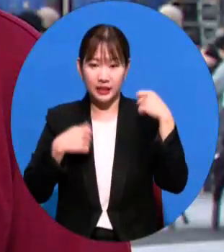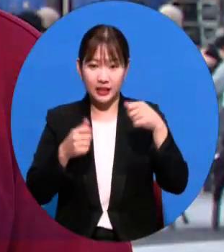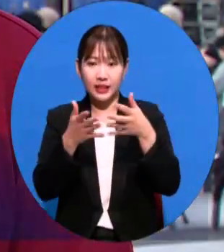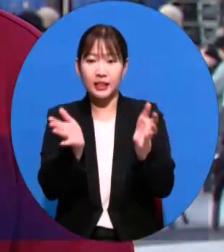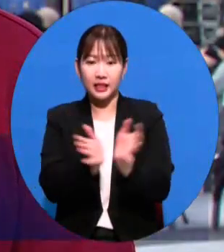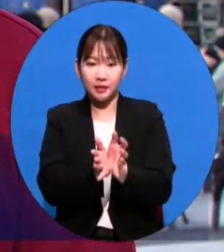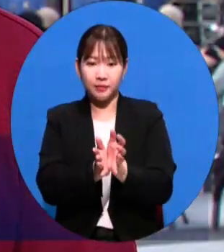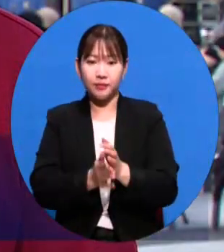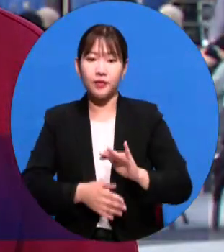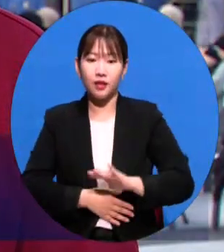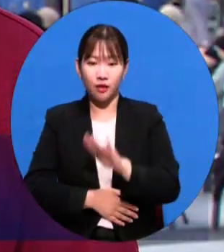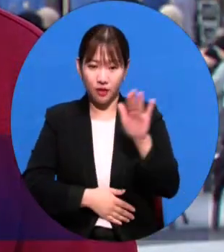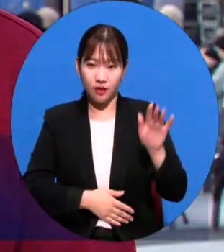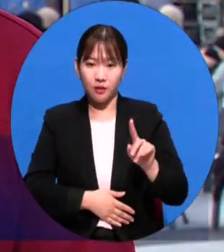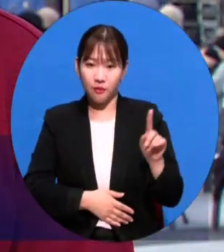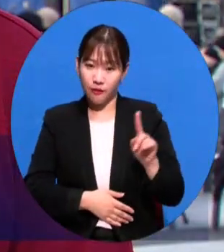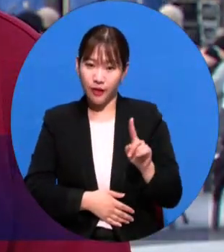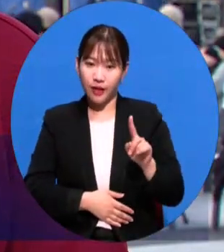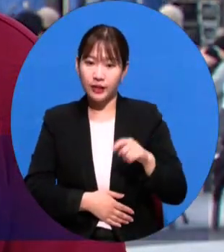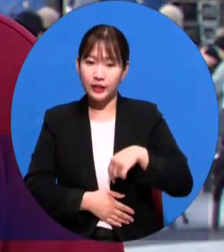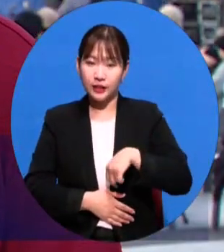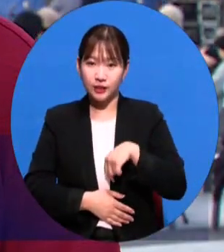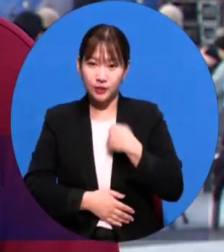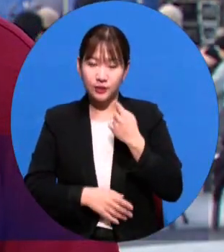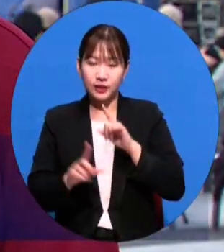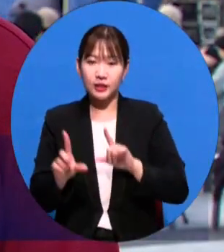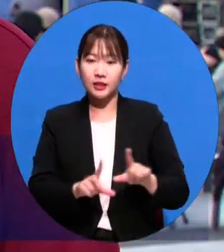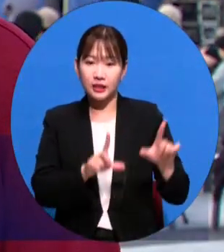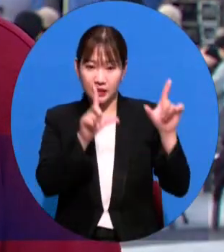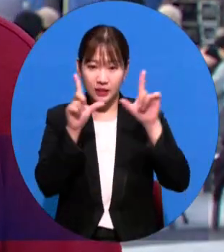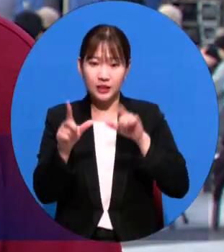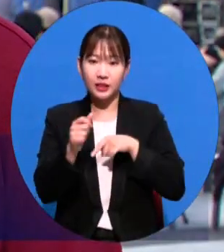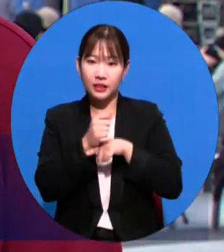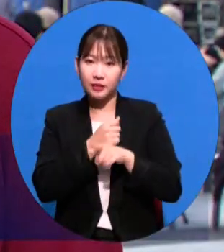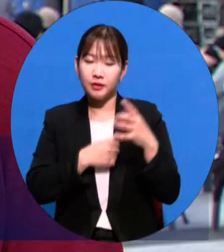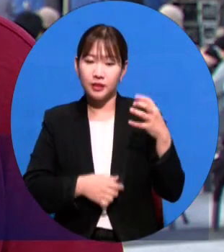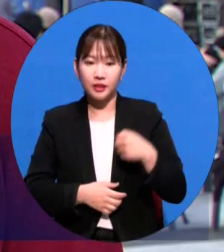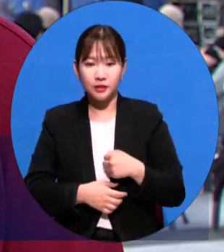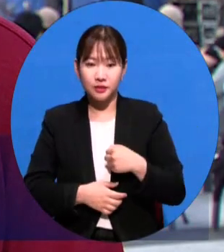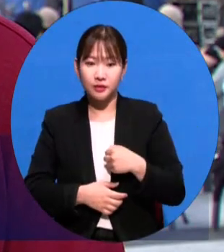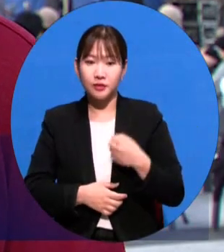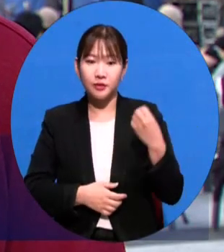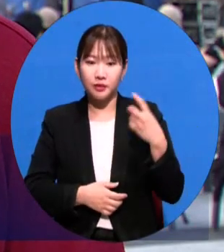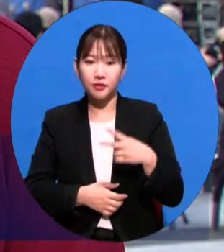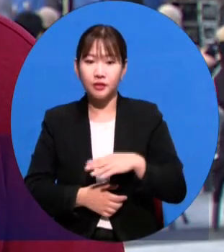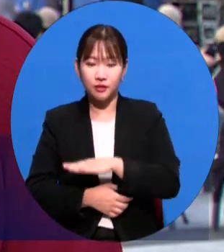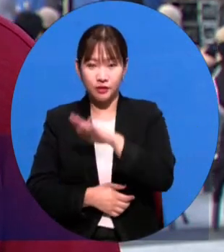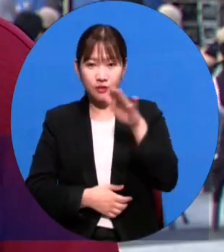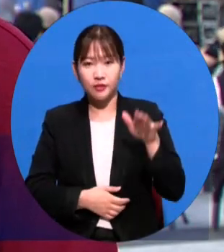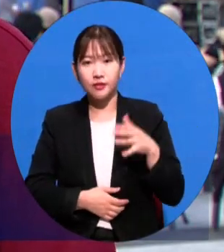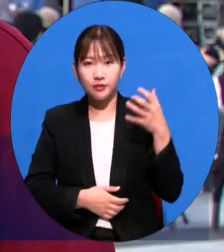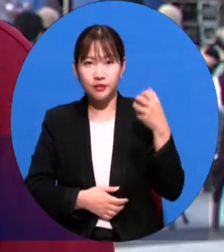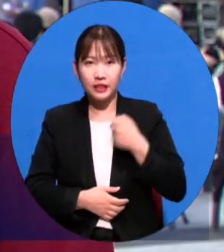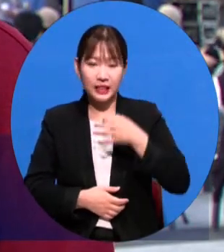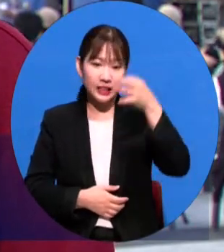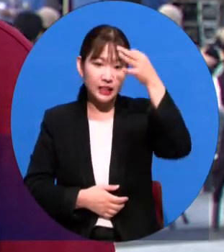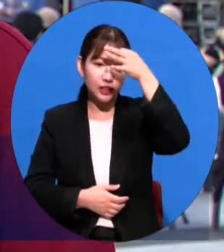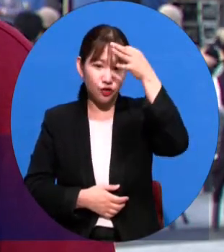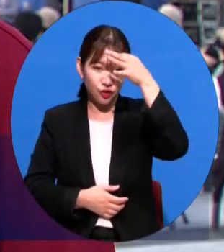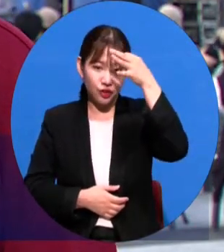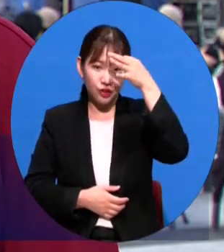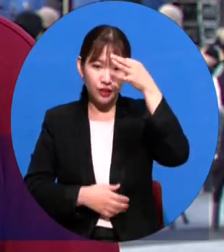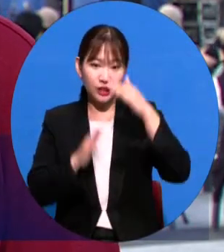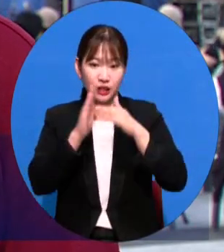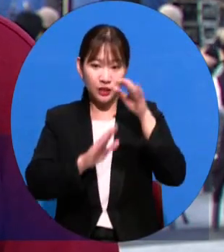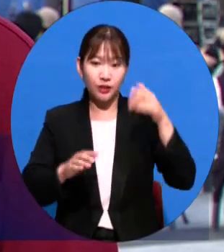저희들이 이렇게 뭔가 저희들 스스로도 뭔가 이렇게 삶의 의미를 갖고 또 저희들이 가지고 있는